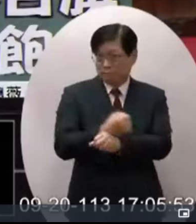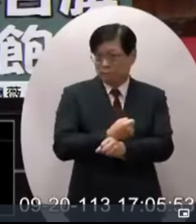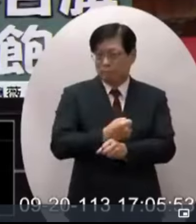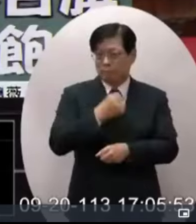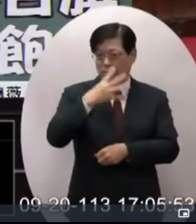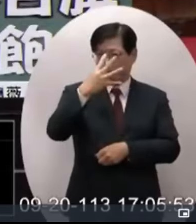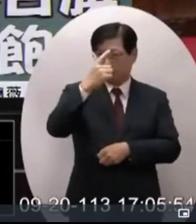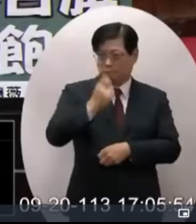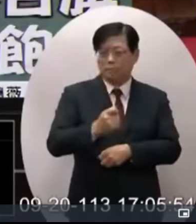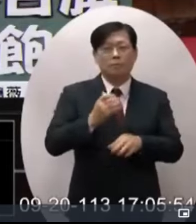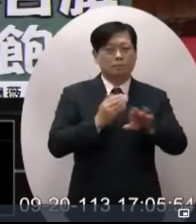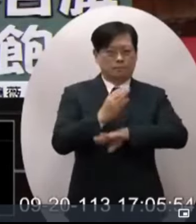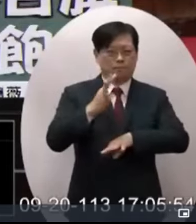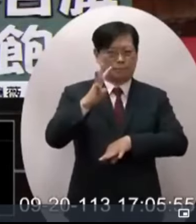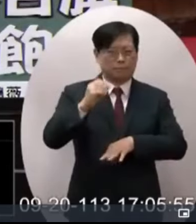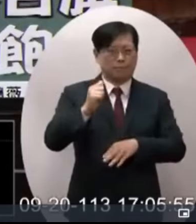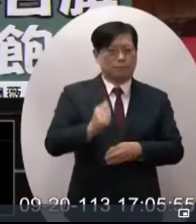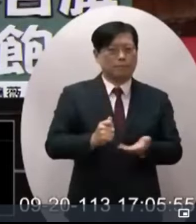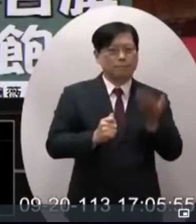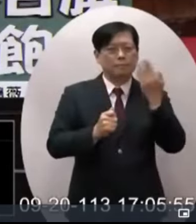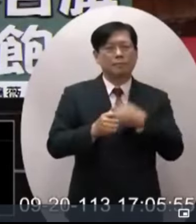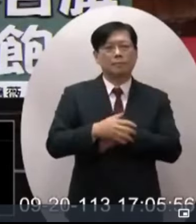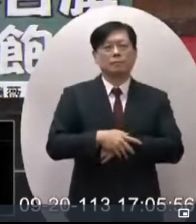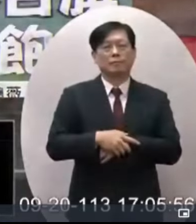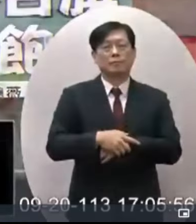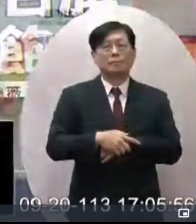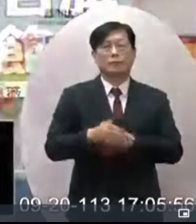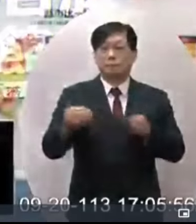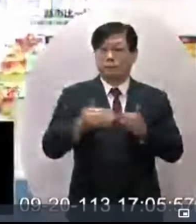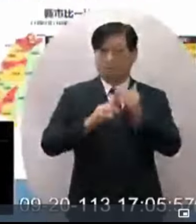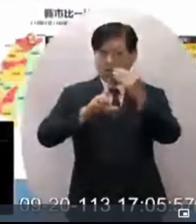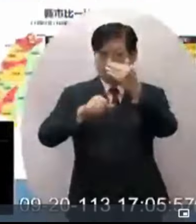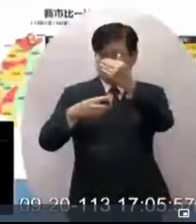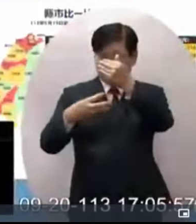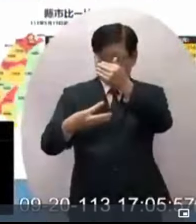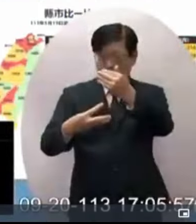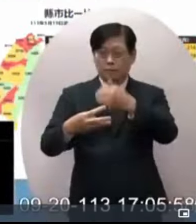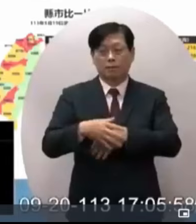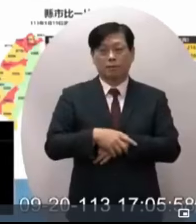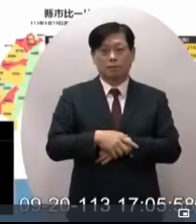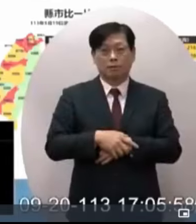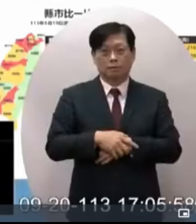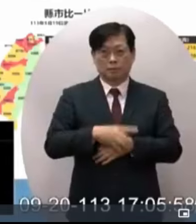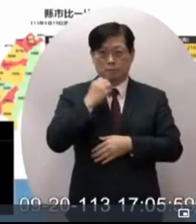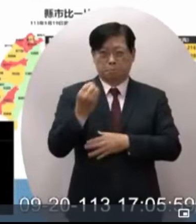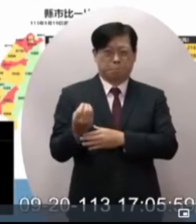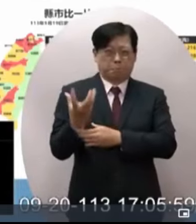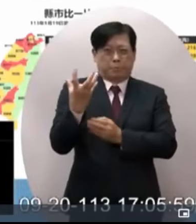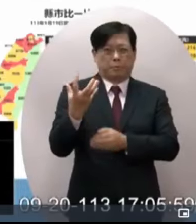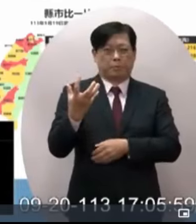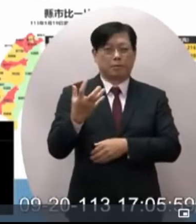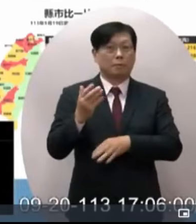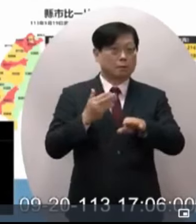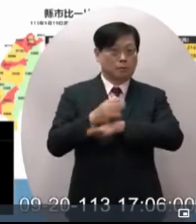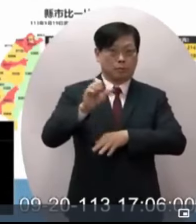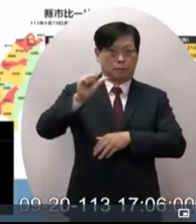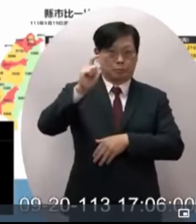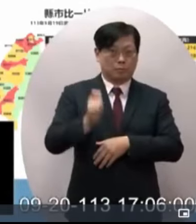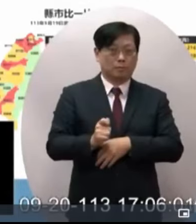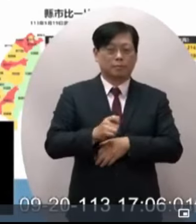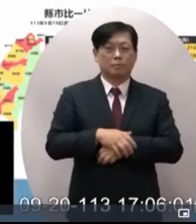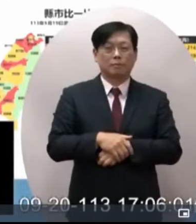额达到4亿，超过4亿。到了9月3号，这个当然是一个高峰，超过了